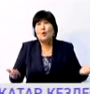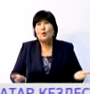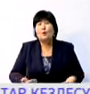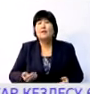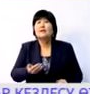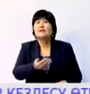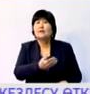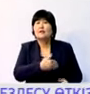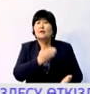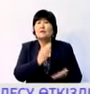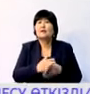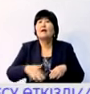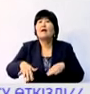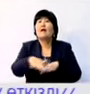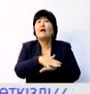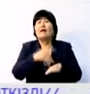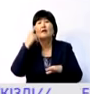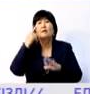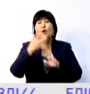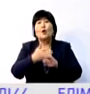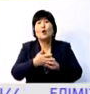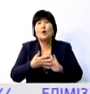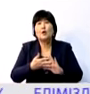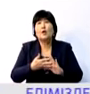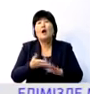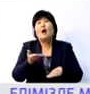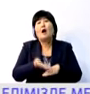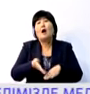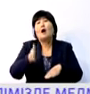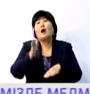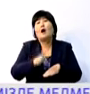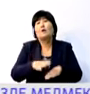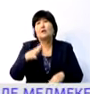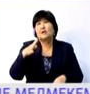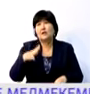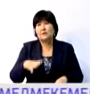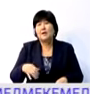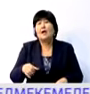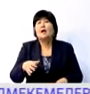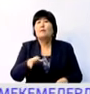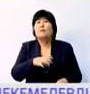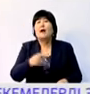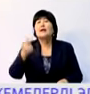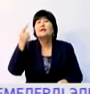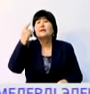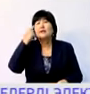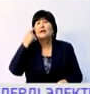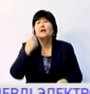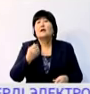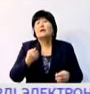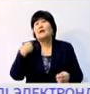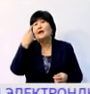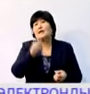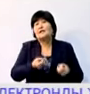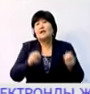сүргім келеді қалқын дұғап, ауырт бағық басса да бар енсеңді, жайдары